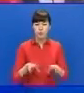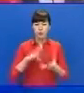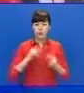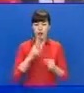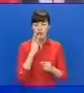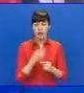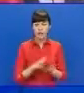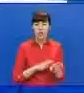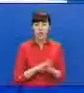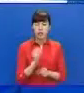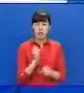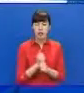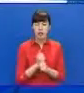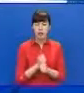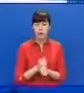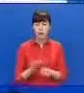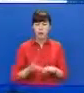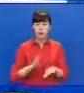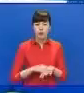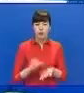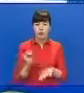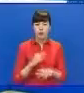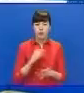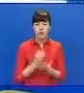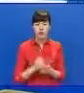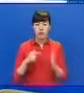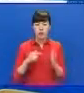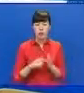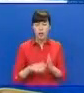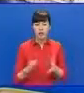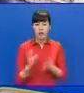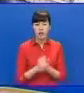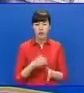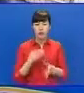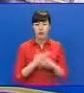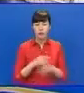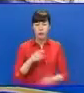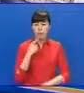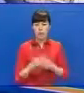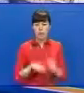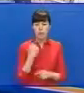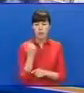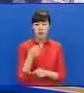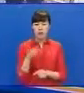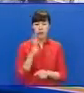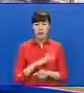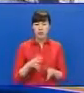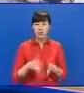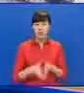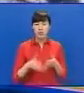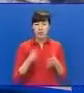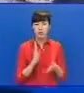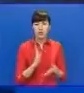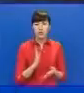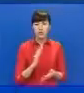Яғни атқаратын жұмыстың күрделілігі және стратегиялық мақсаттарға жетуге қосқан үлесі арқылы табыс мөлшері анықталады.